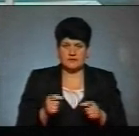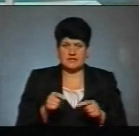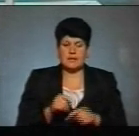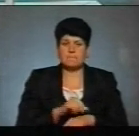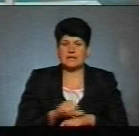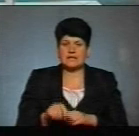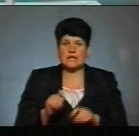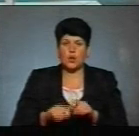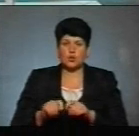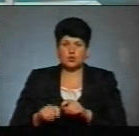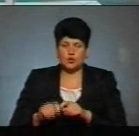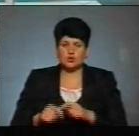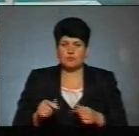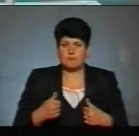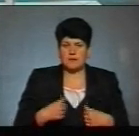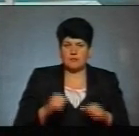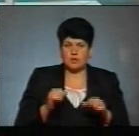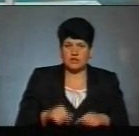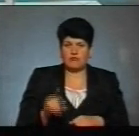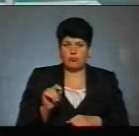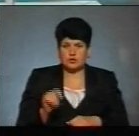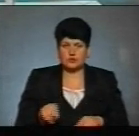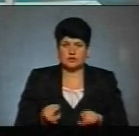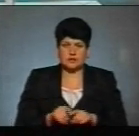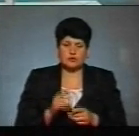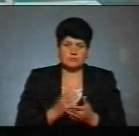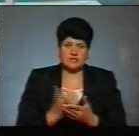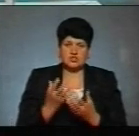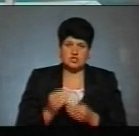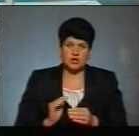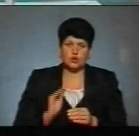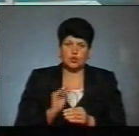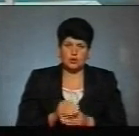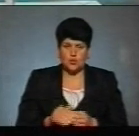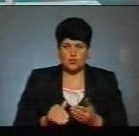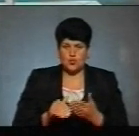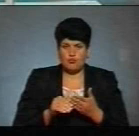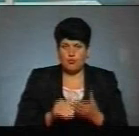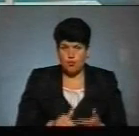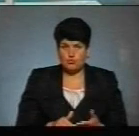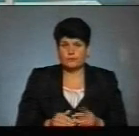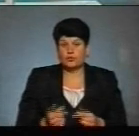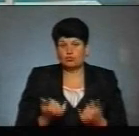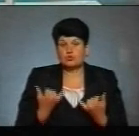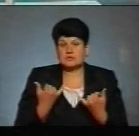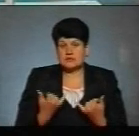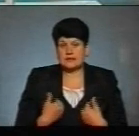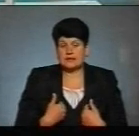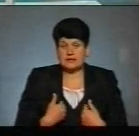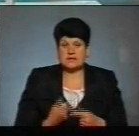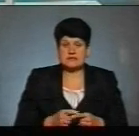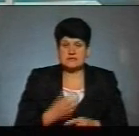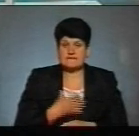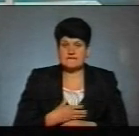митний контроль, щоб ми могли вже в понеділок також мати ще додаткову допомогу. Тому ну, для нас зараз важливо